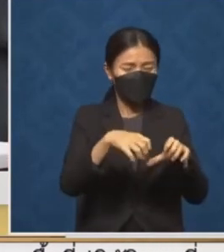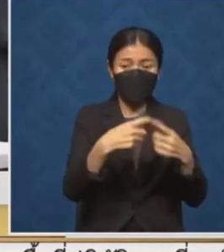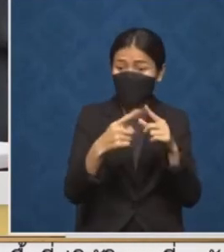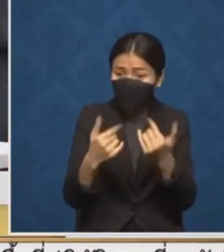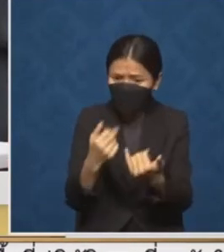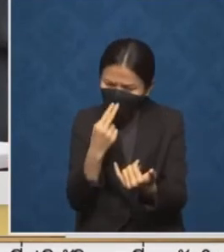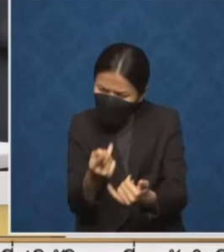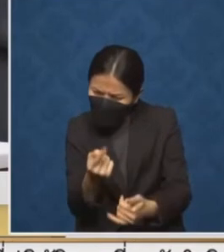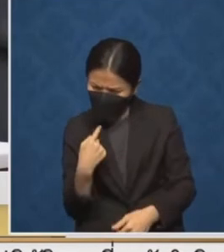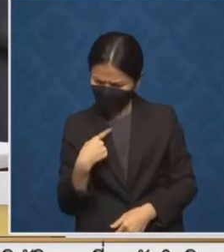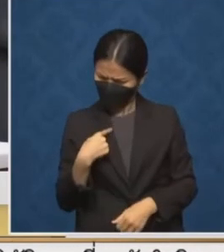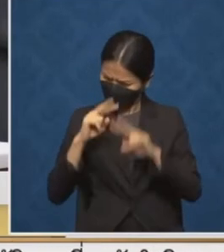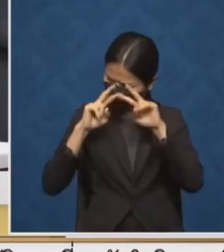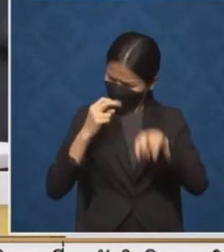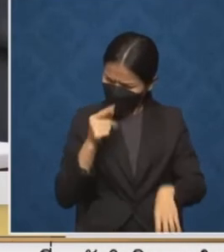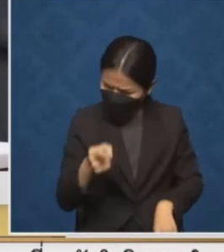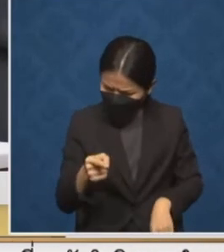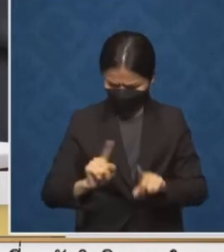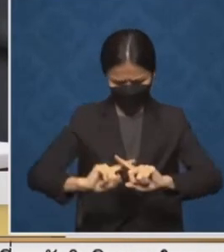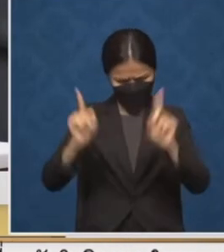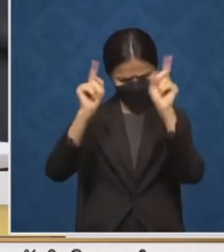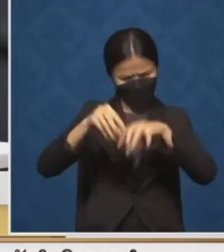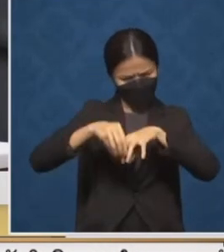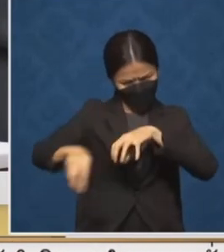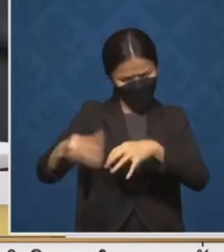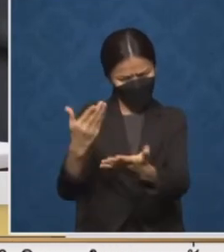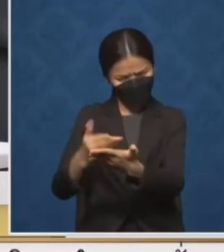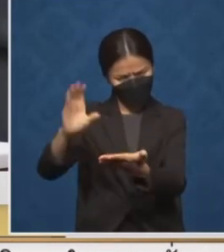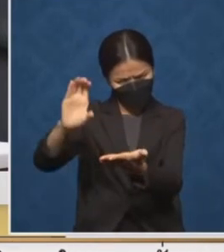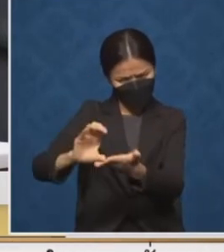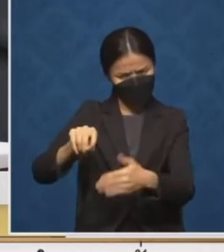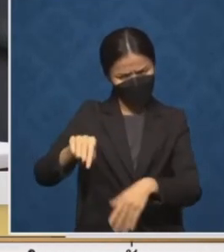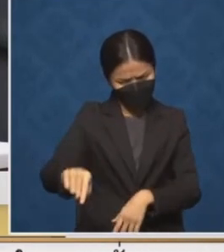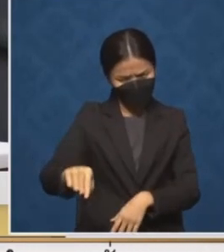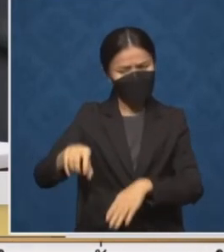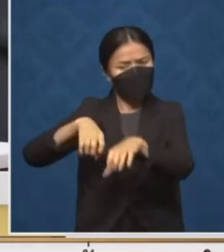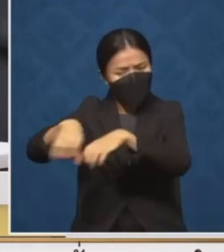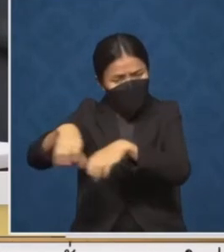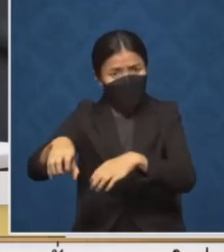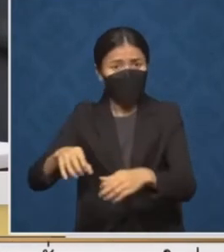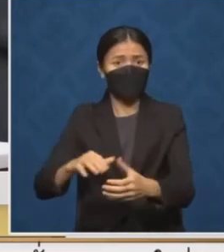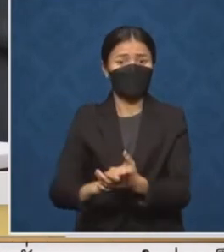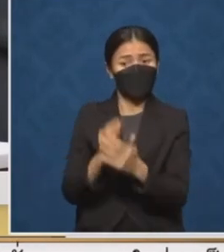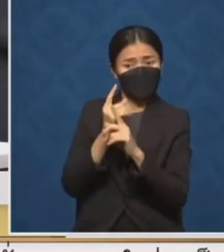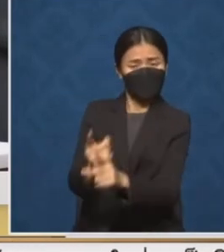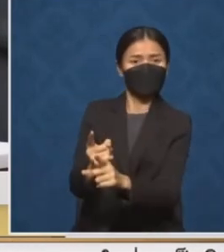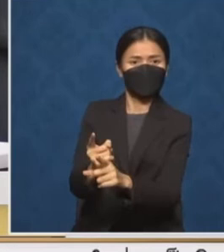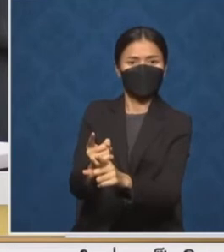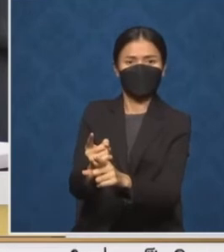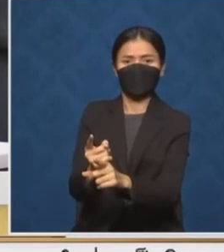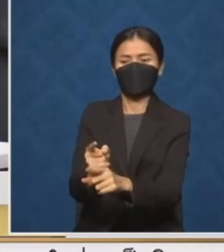หรือตามที่สำนักงบประมาณจัดสรร